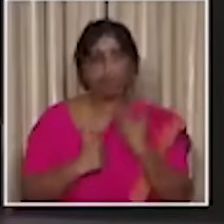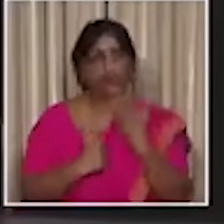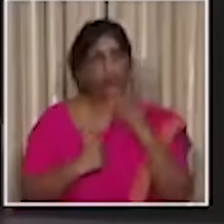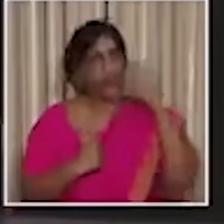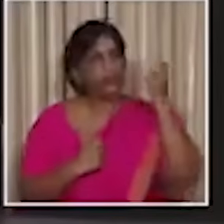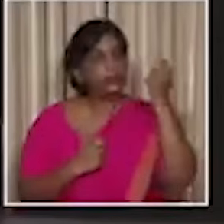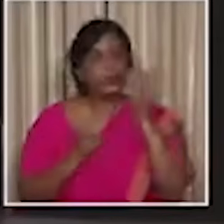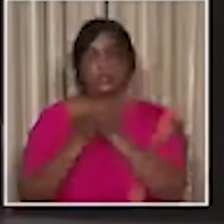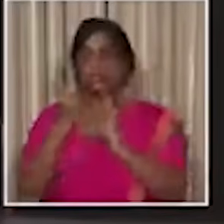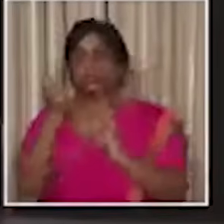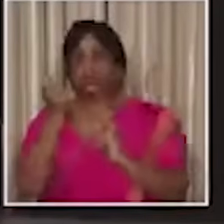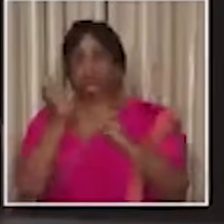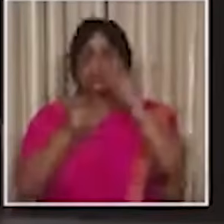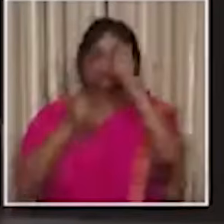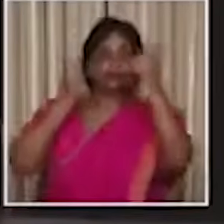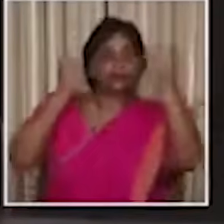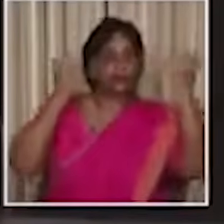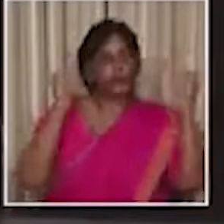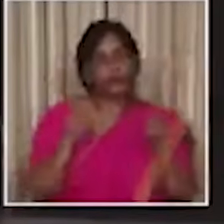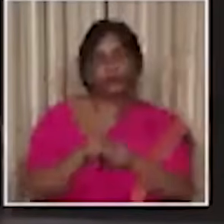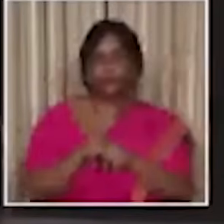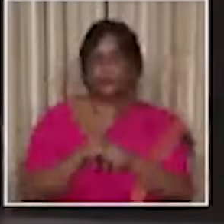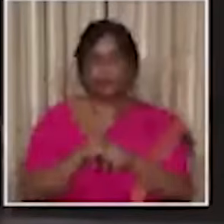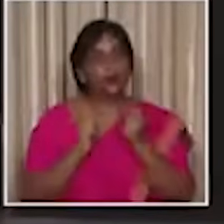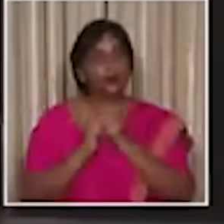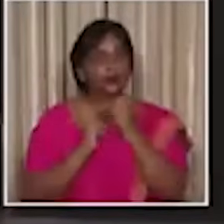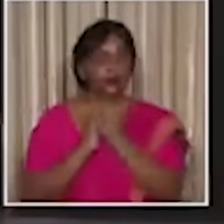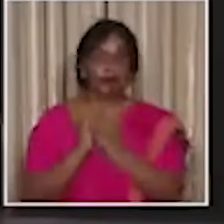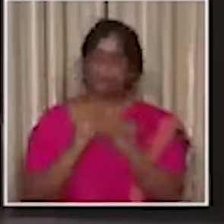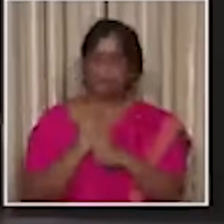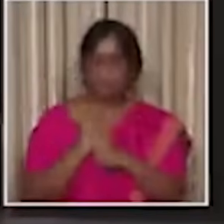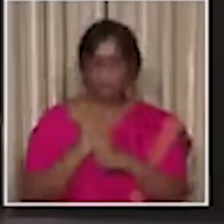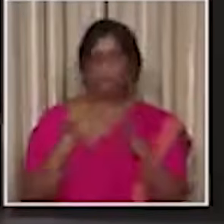milai, India milai, arake milai, meh milai, arah berde pelu lah demu. Ecerai utter.